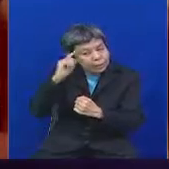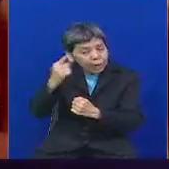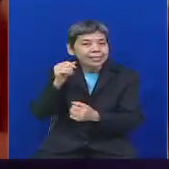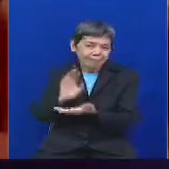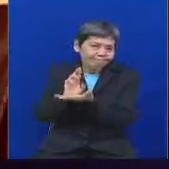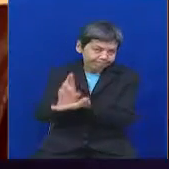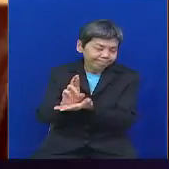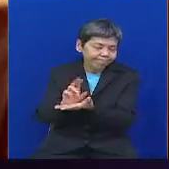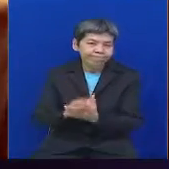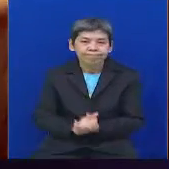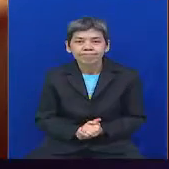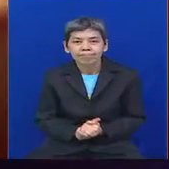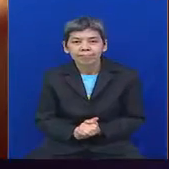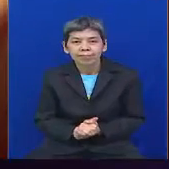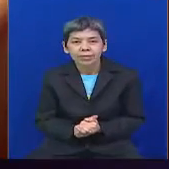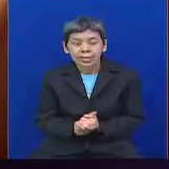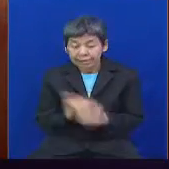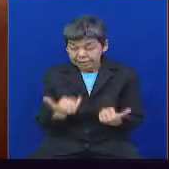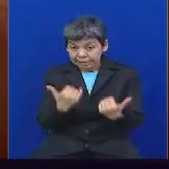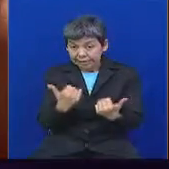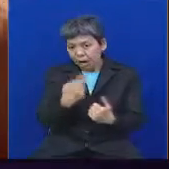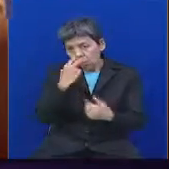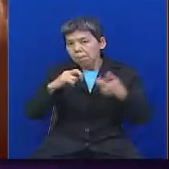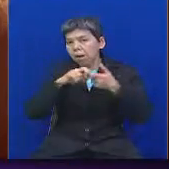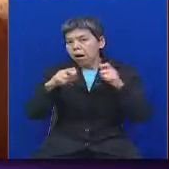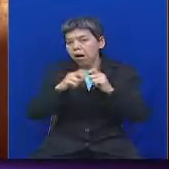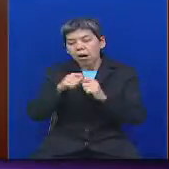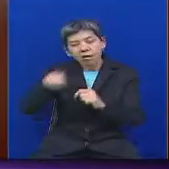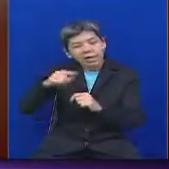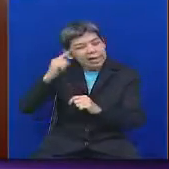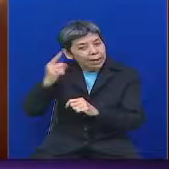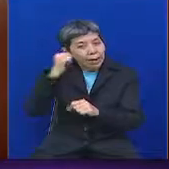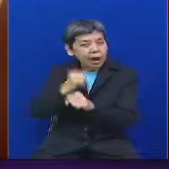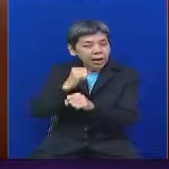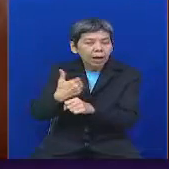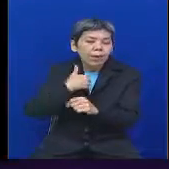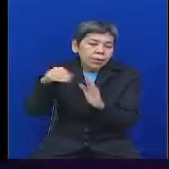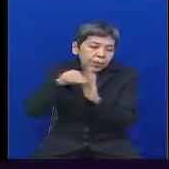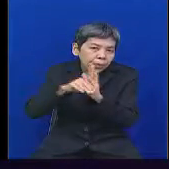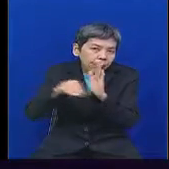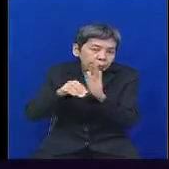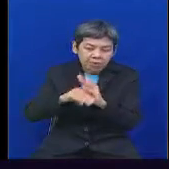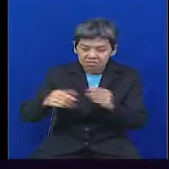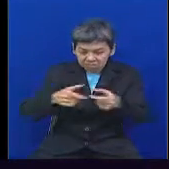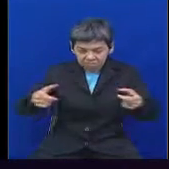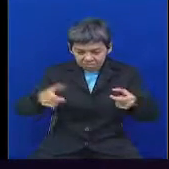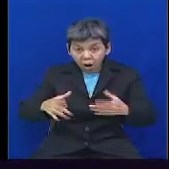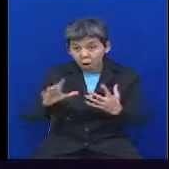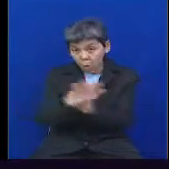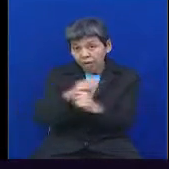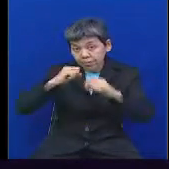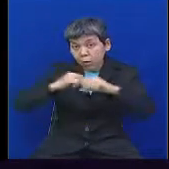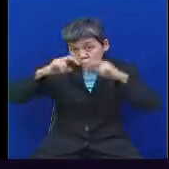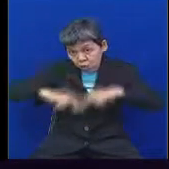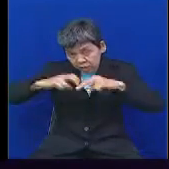ขึ้นเยอะแล้วค่ะ โดยจากข้อเท็จจริงที่สะท้อนถึงปัญหาภาพยนตร์นอกกระแสมาจากเนื้อหาในปริญญานิพนธ์ศิลปะวัฒนธรรมวิจัย